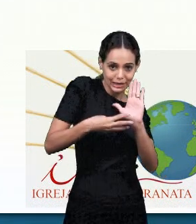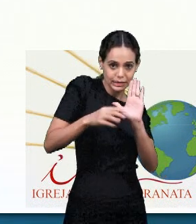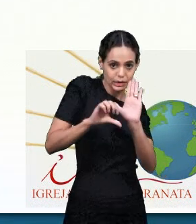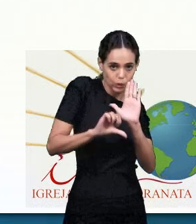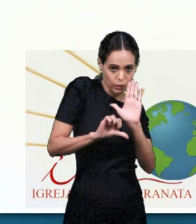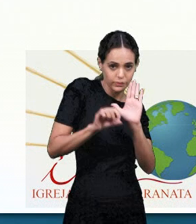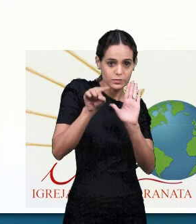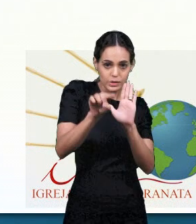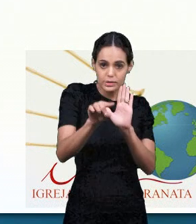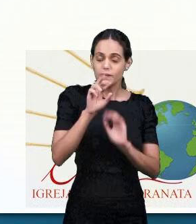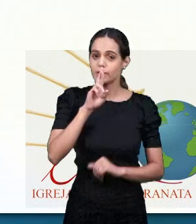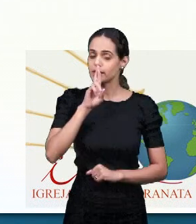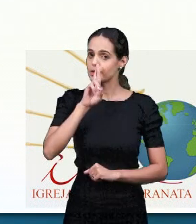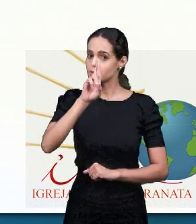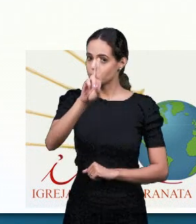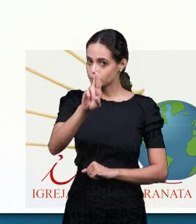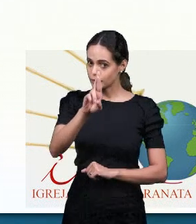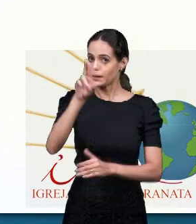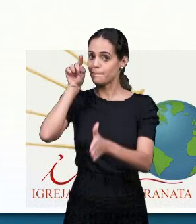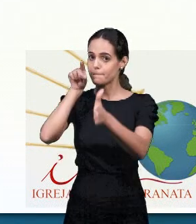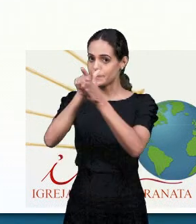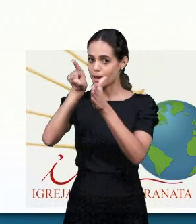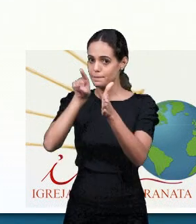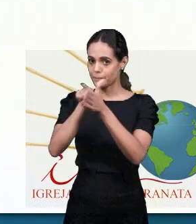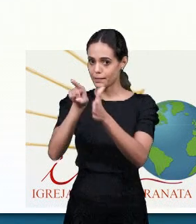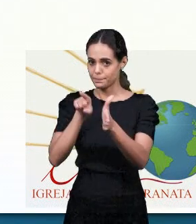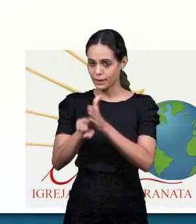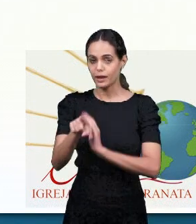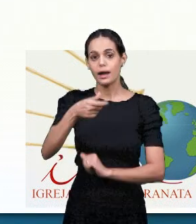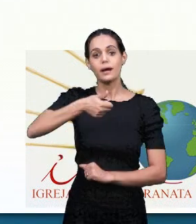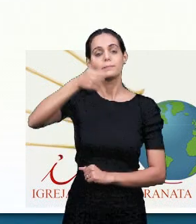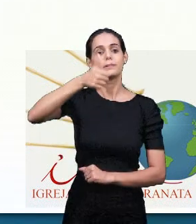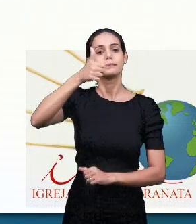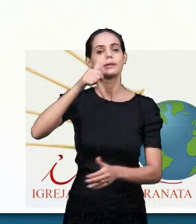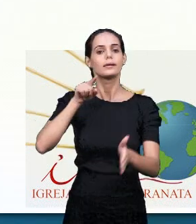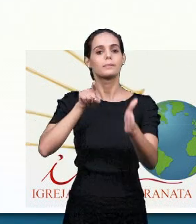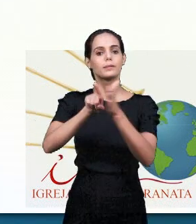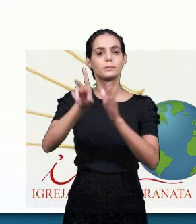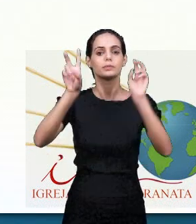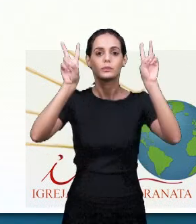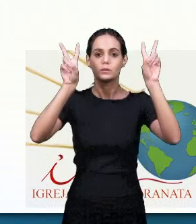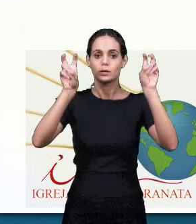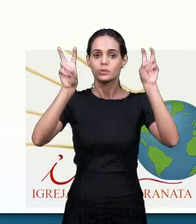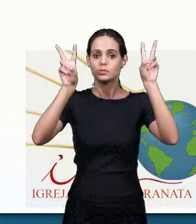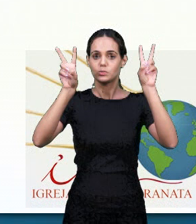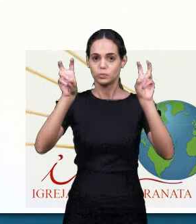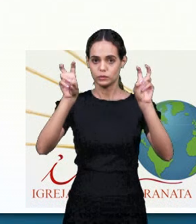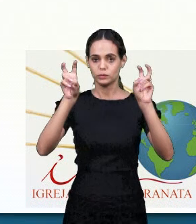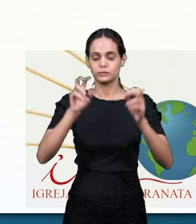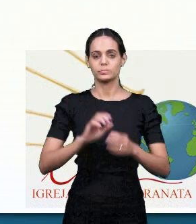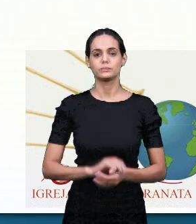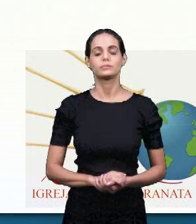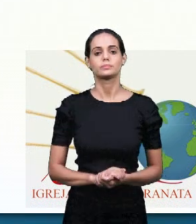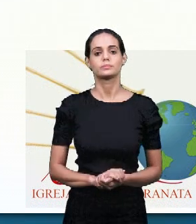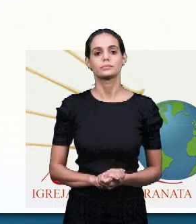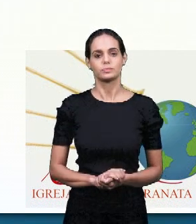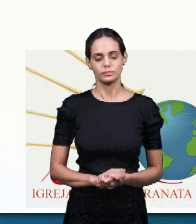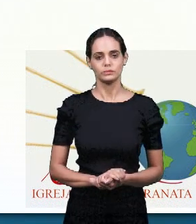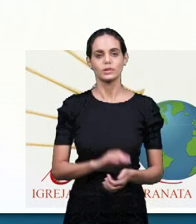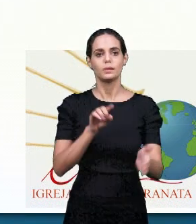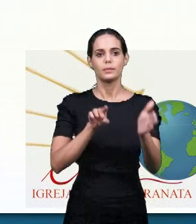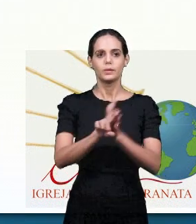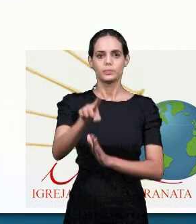39, répondez les questions suivantes. La première question sur ce sujet est la